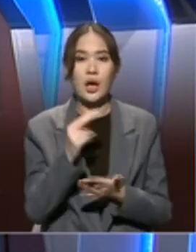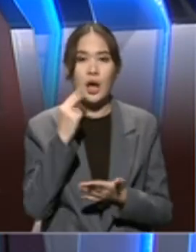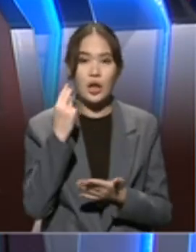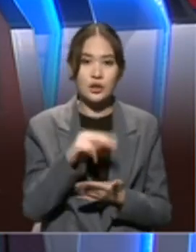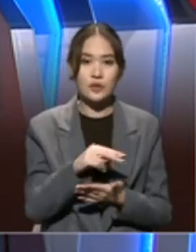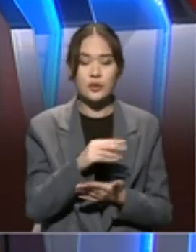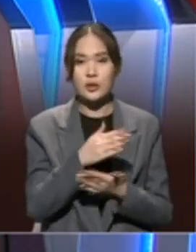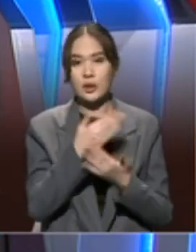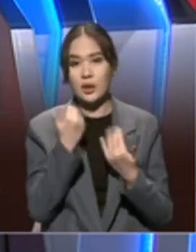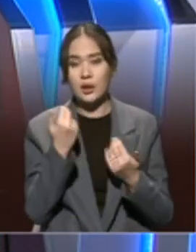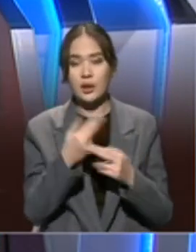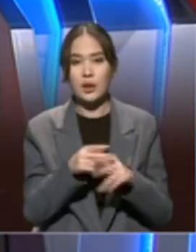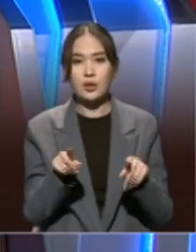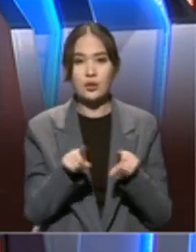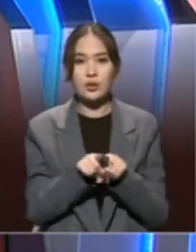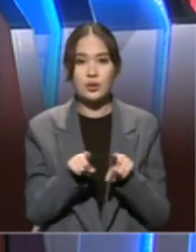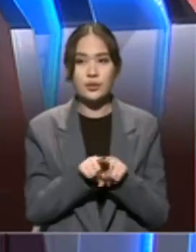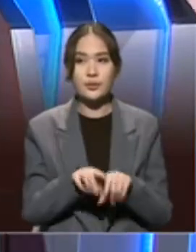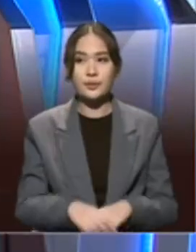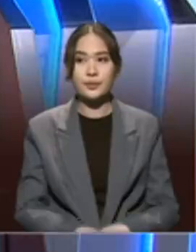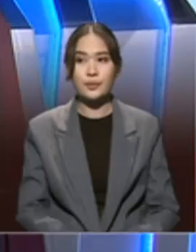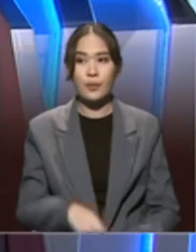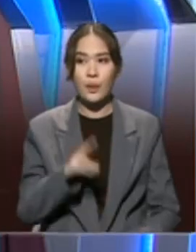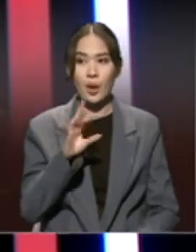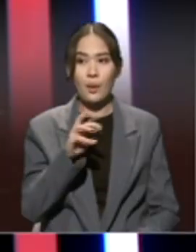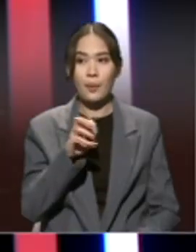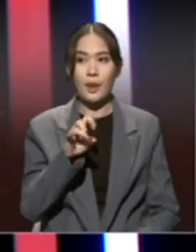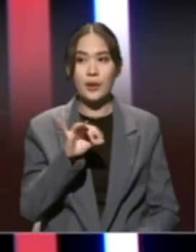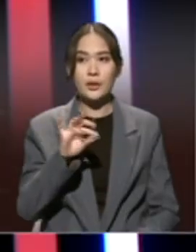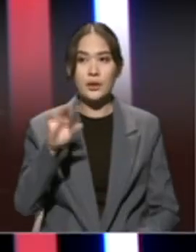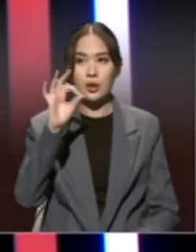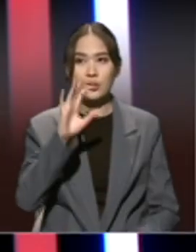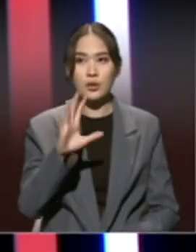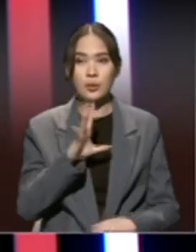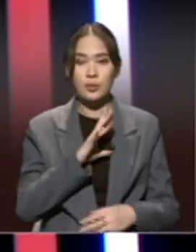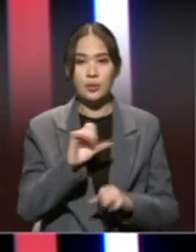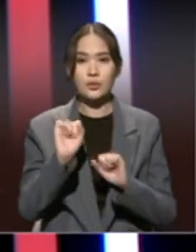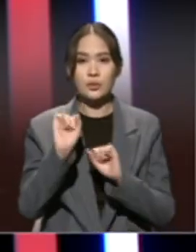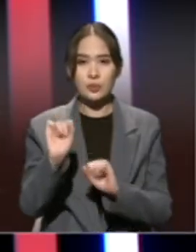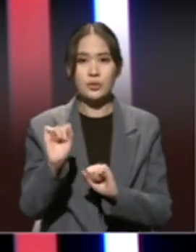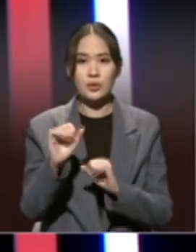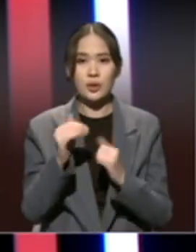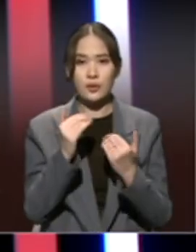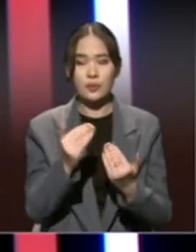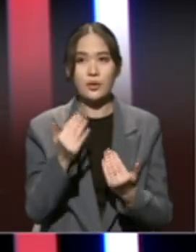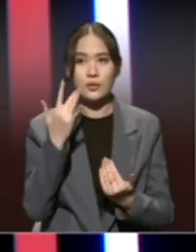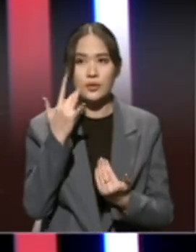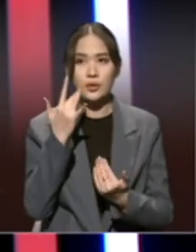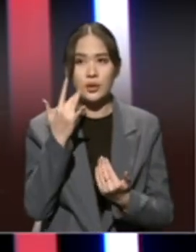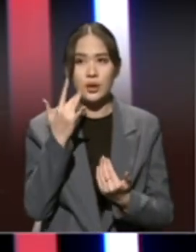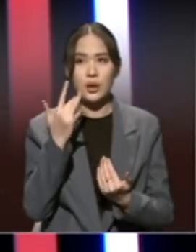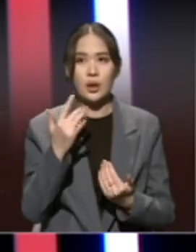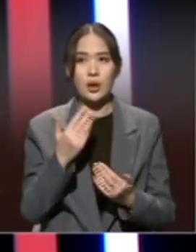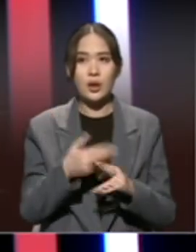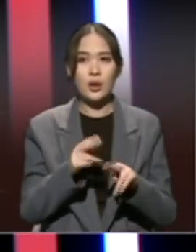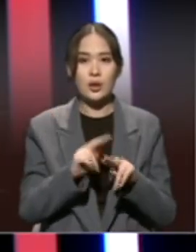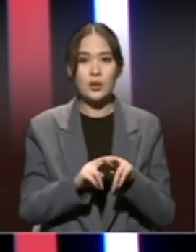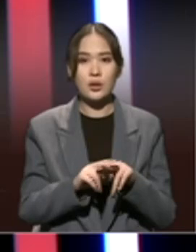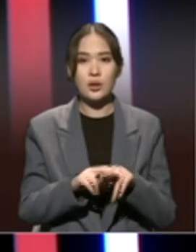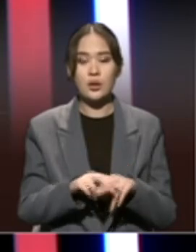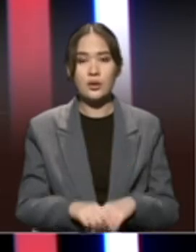Бірақ енді мен айтар едім, сіз әйтеуір құрылыс компанияларына шаң жұқтырмайды екенсіз. 80-90 сапасы да бар, сапасы да бар.